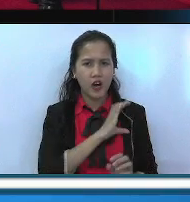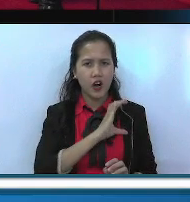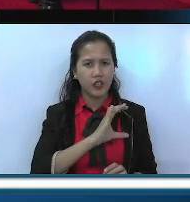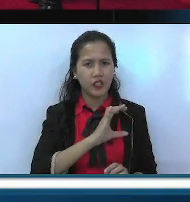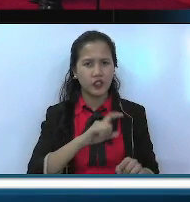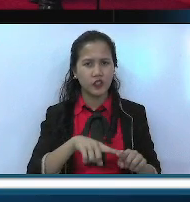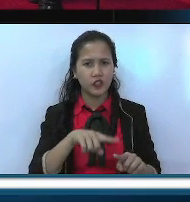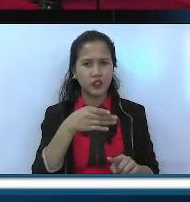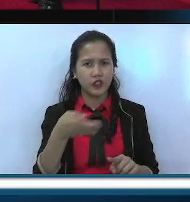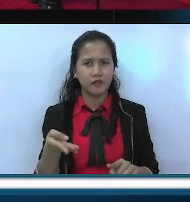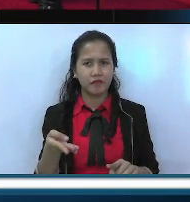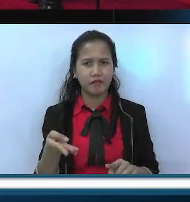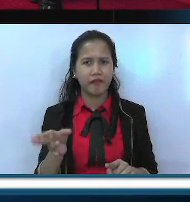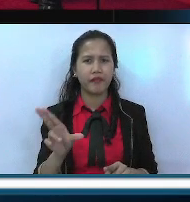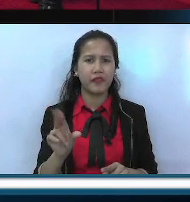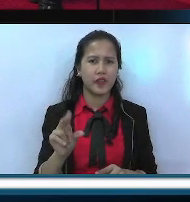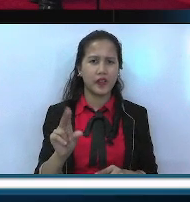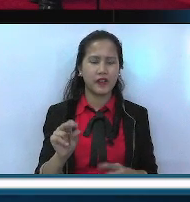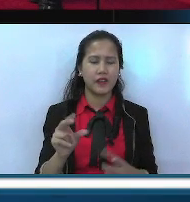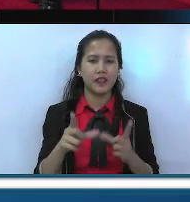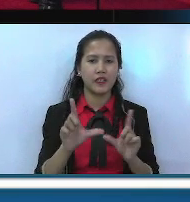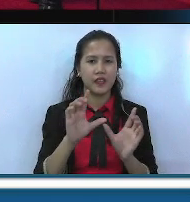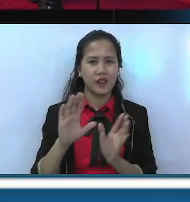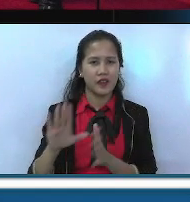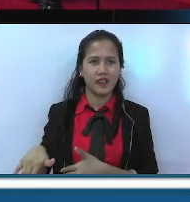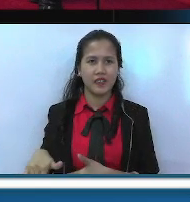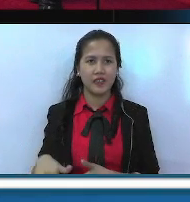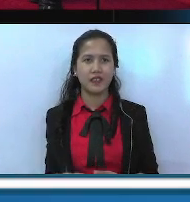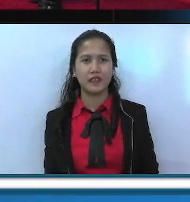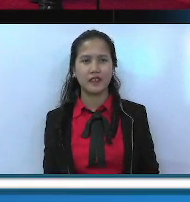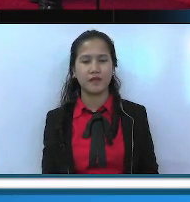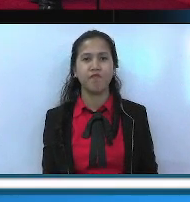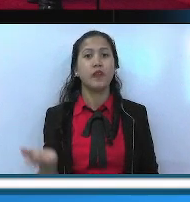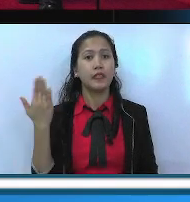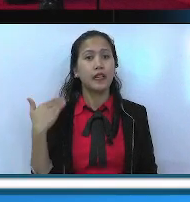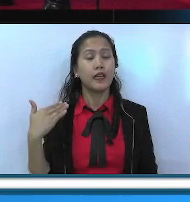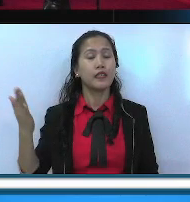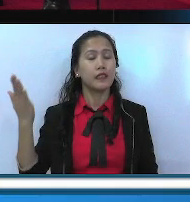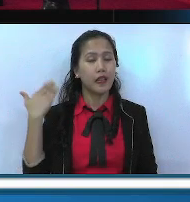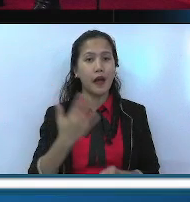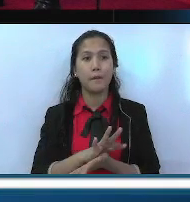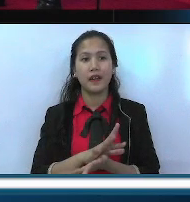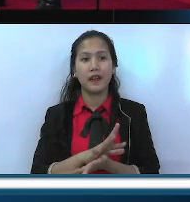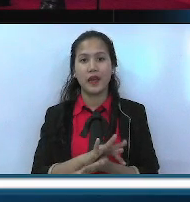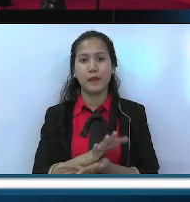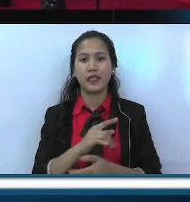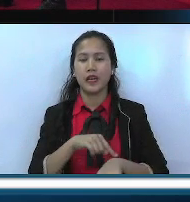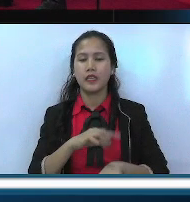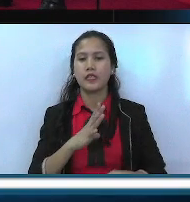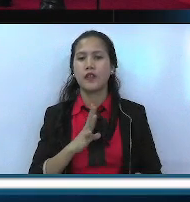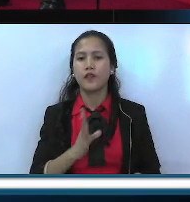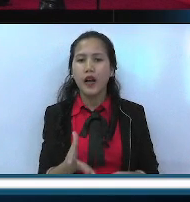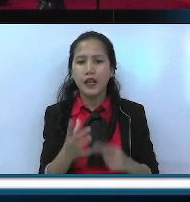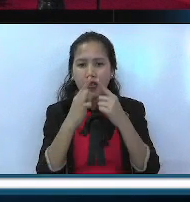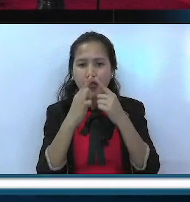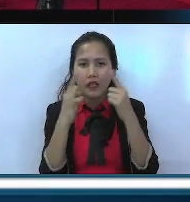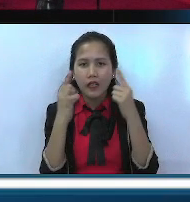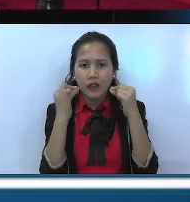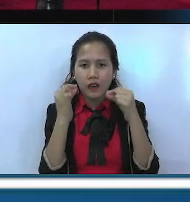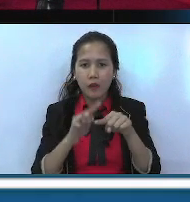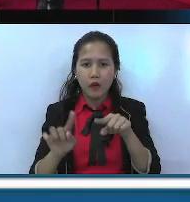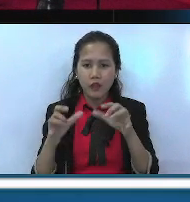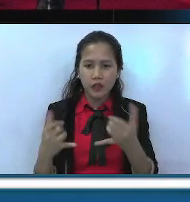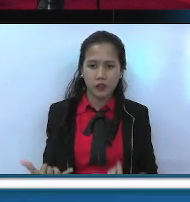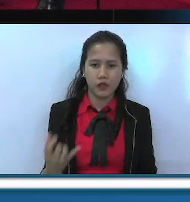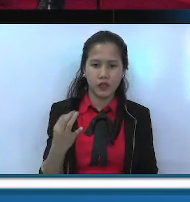mask. Meron na naman tayo ng purse. Pero ano naman? Pero nung panahon yun, yung panahon. Nung panahon yun na ganun, eh, ngayon naman may mga vitamins, minerals,